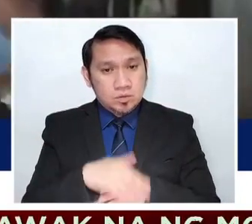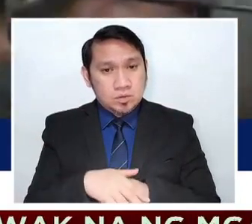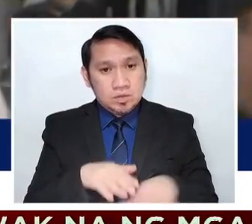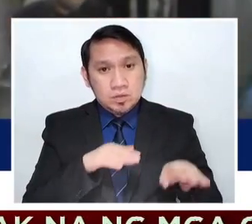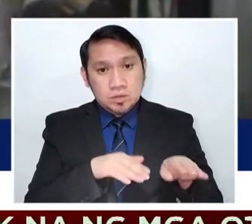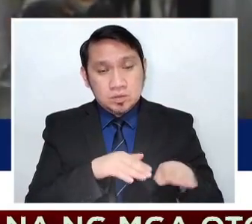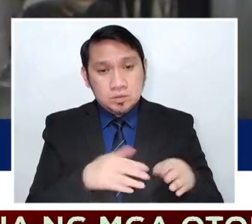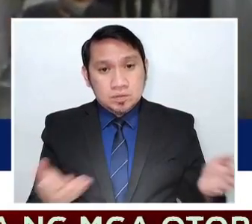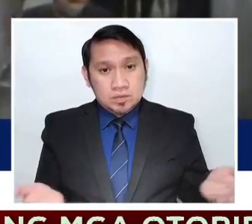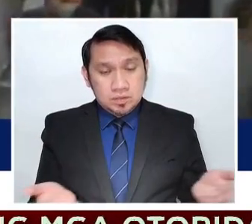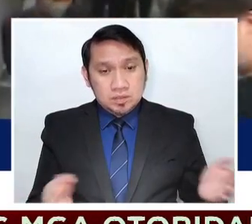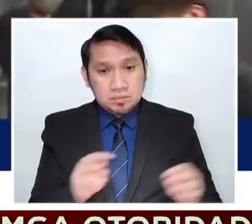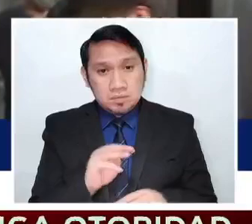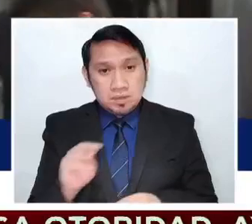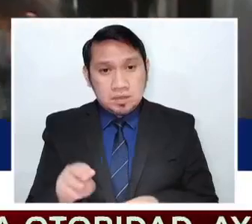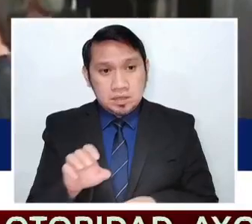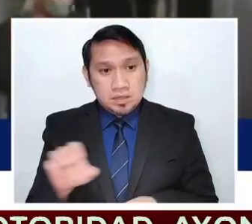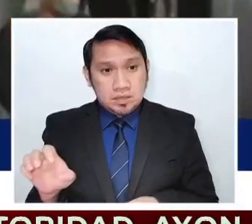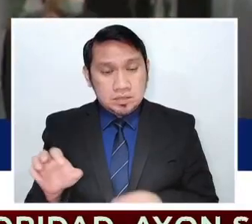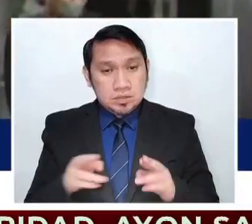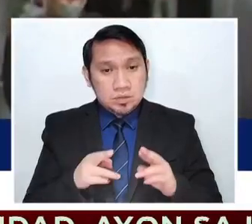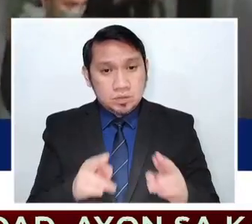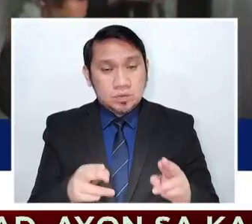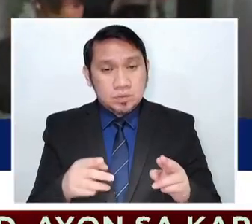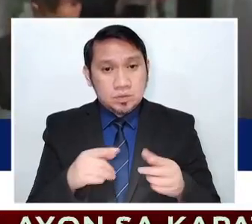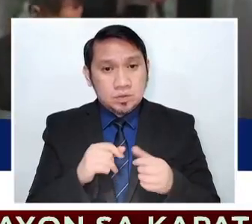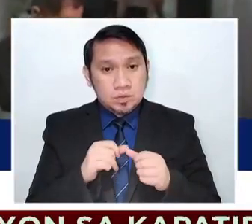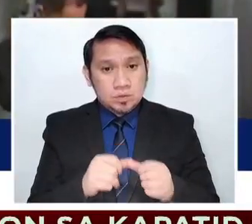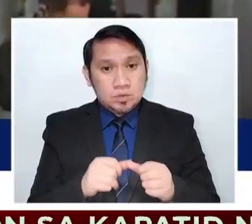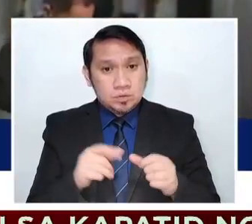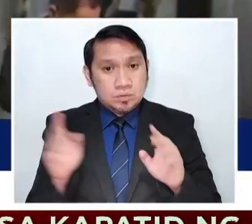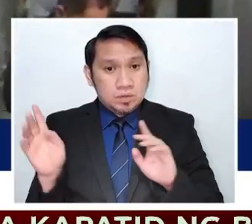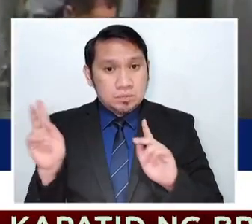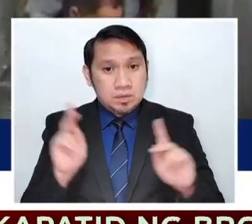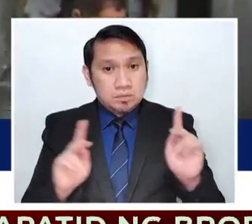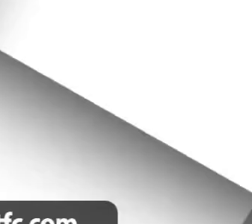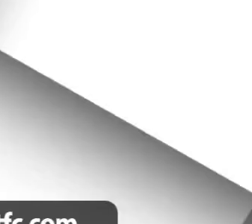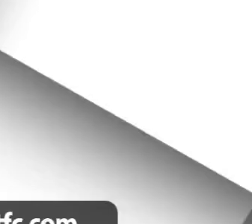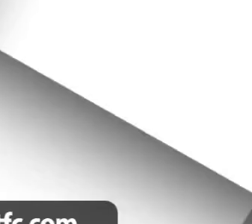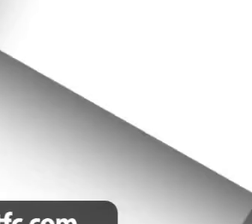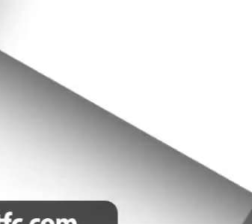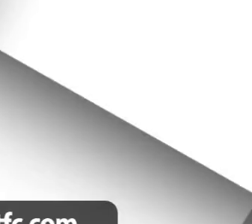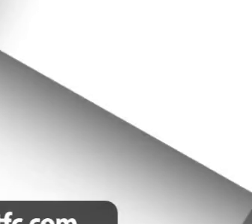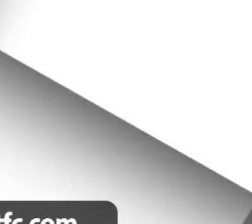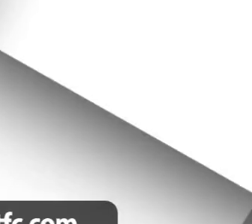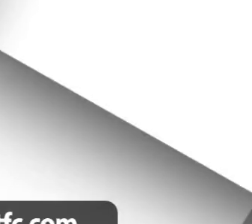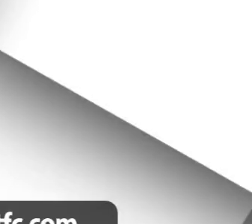sa Manila East Road, habang patuloy nabubuhos ang mga tao. Balik sa iyo, Alvin.